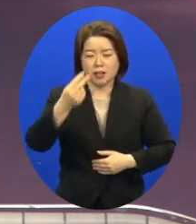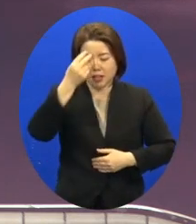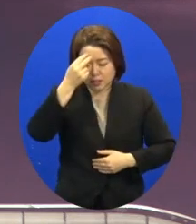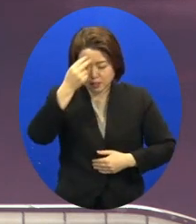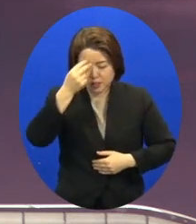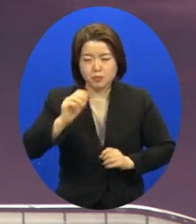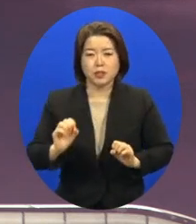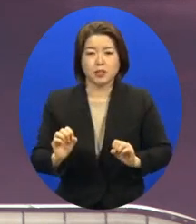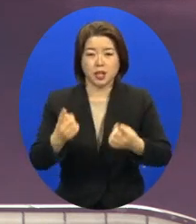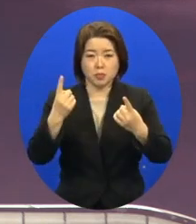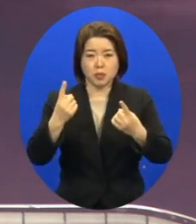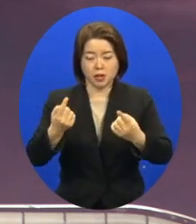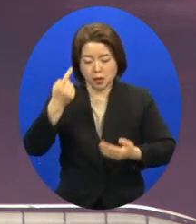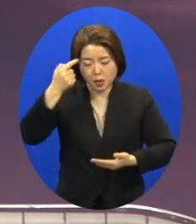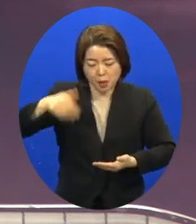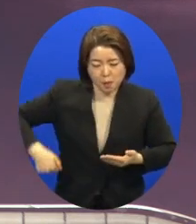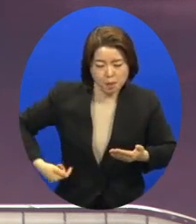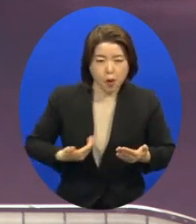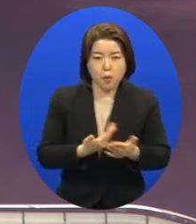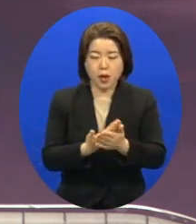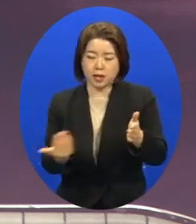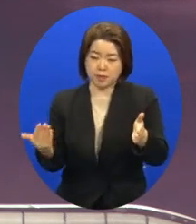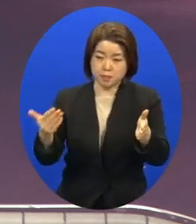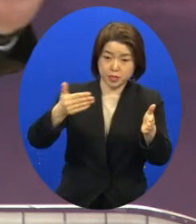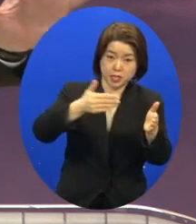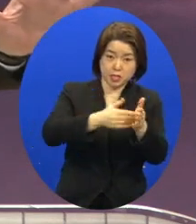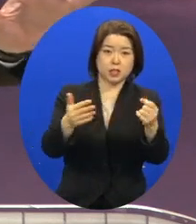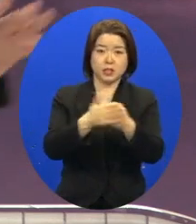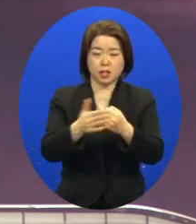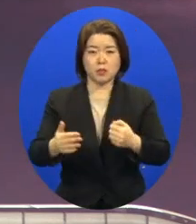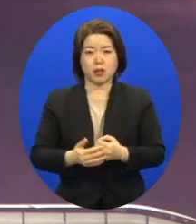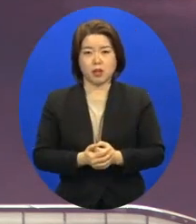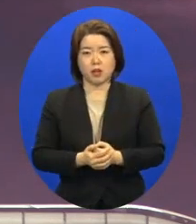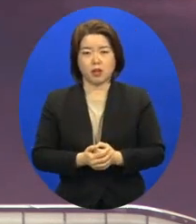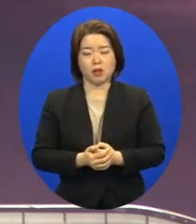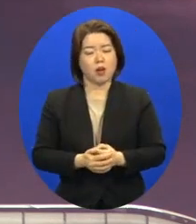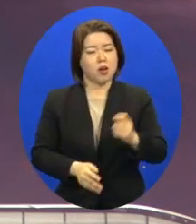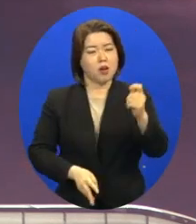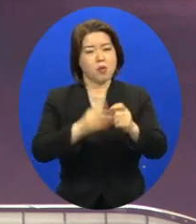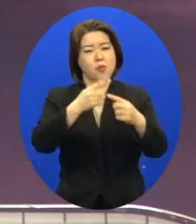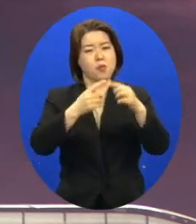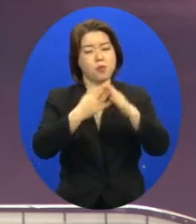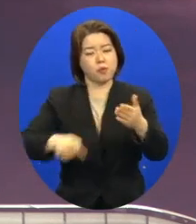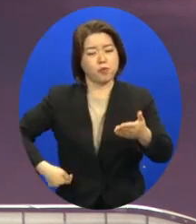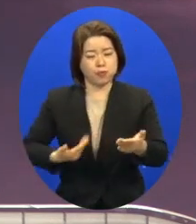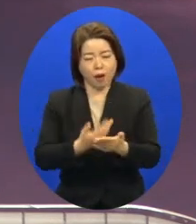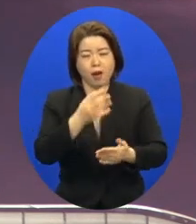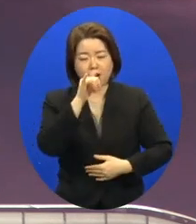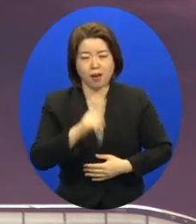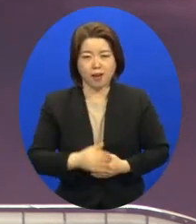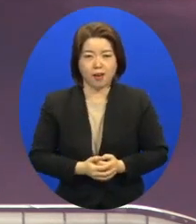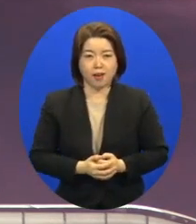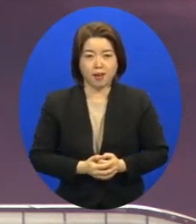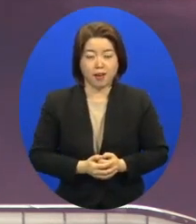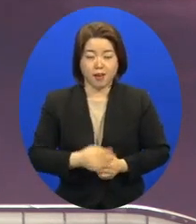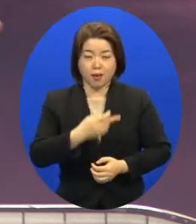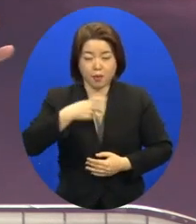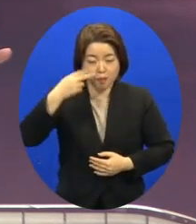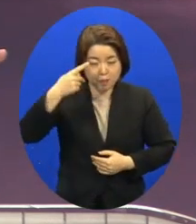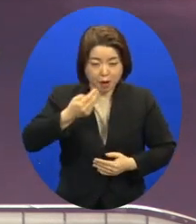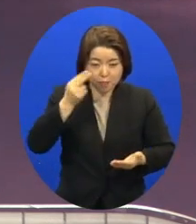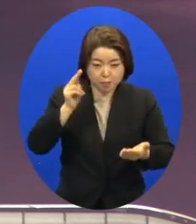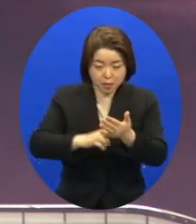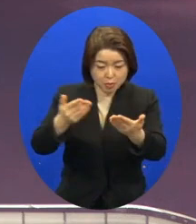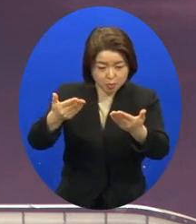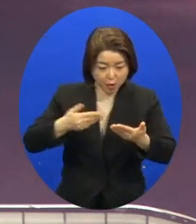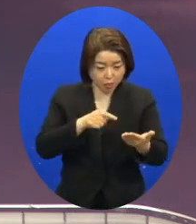함으로 회개함에 이른 까닭이라. 고린도 교회가 회개했다는 거예요. 사도 바울의 편지를 받고 그들이 회개했다는